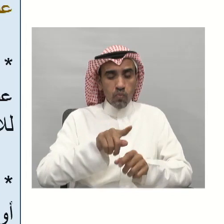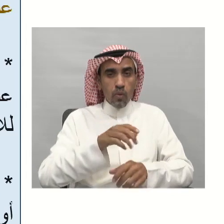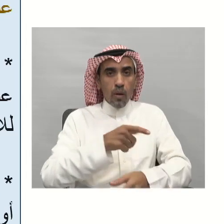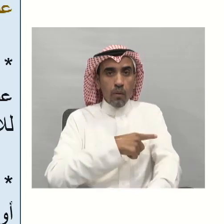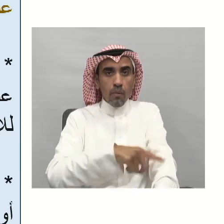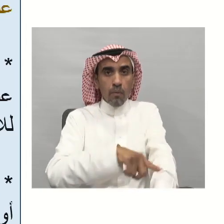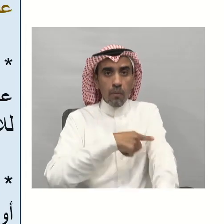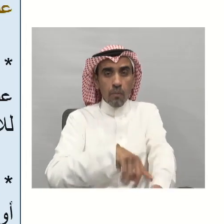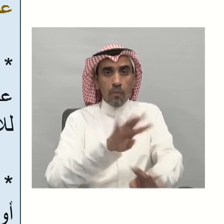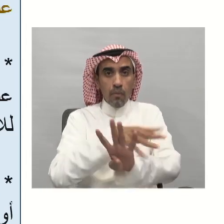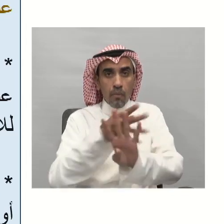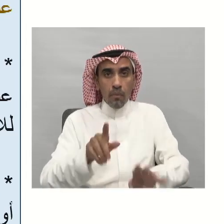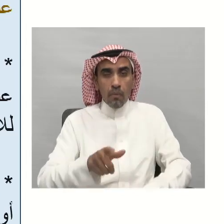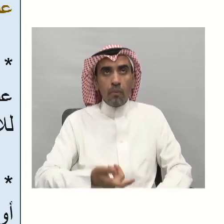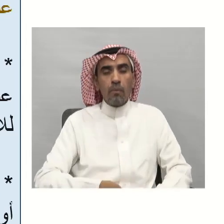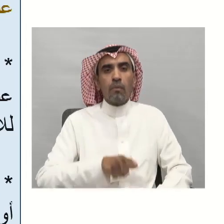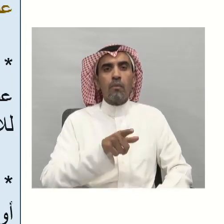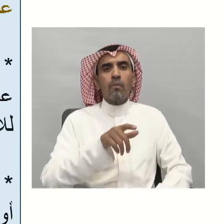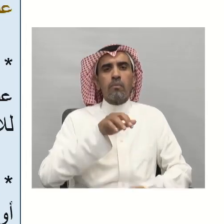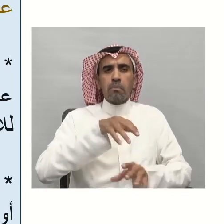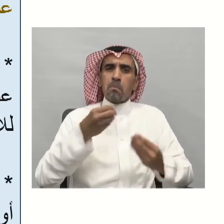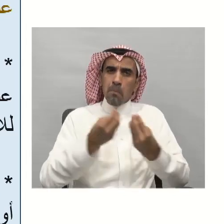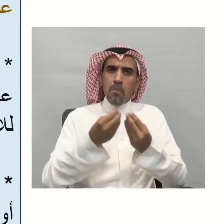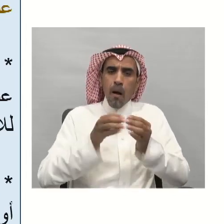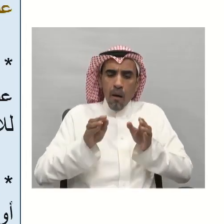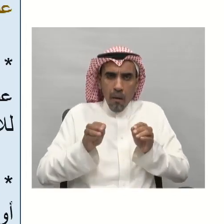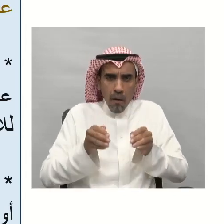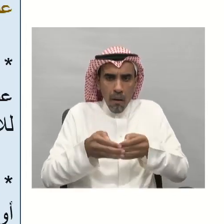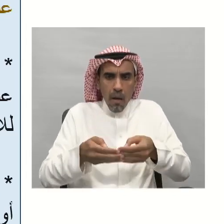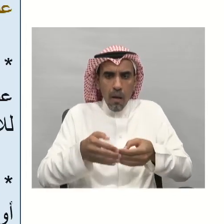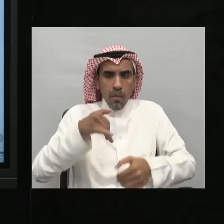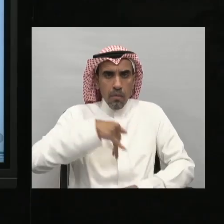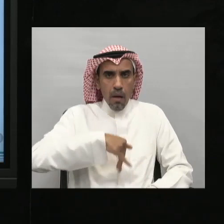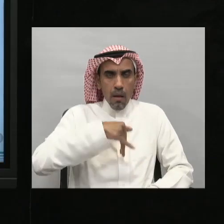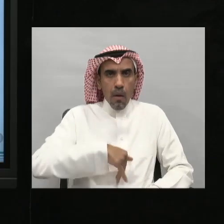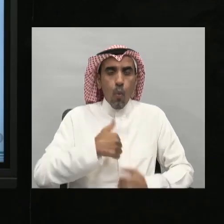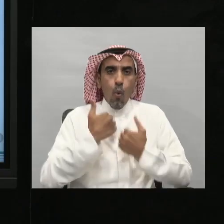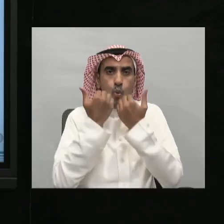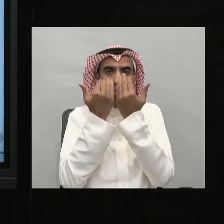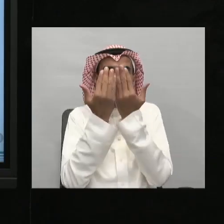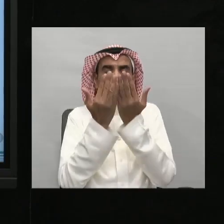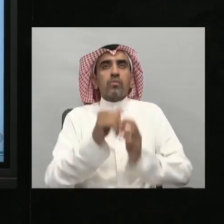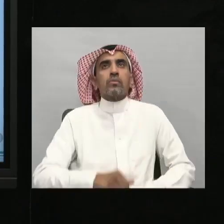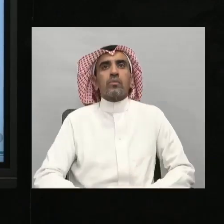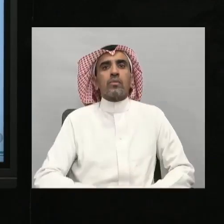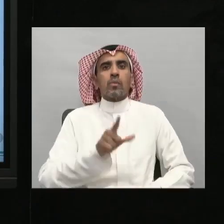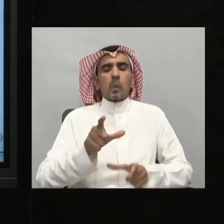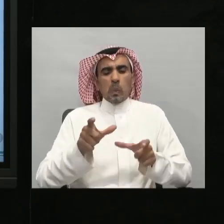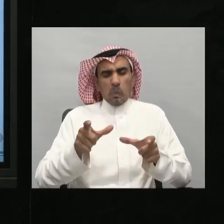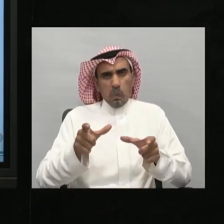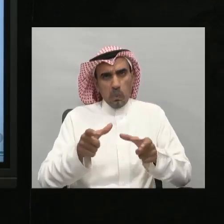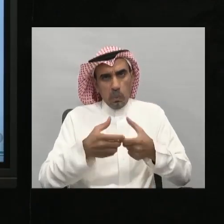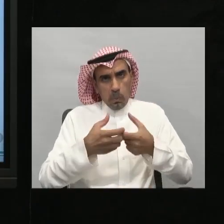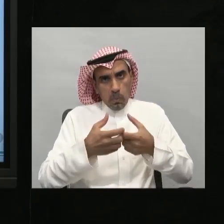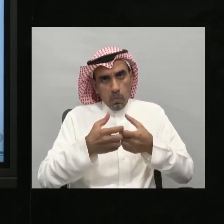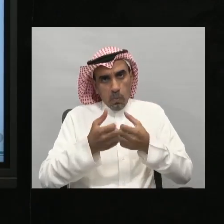العصبية عبر هذه الخلايا الداخلية والخارجية يكون هنالك انقباض